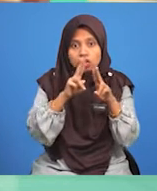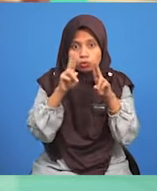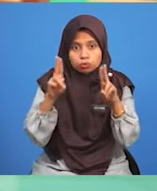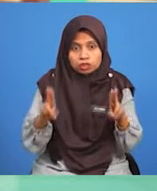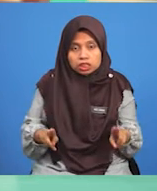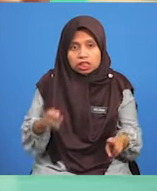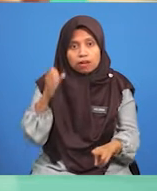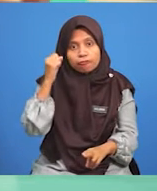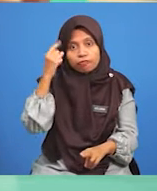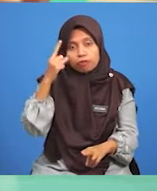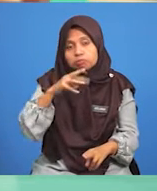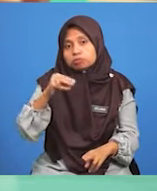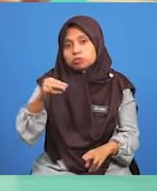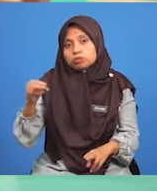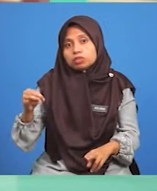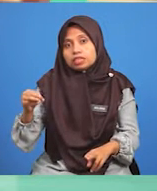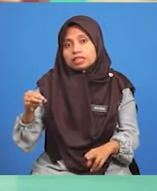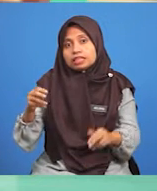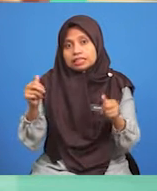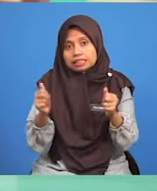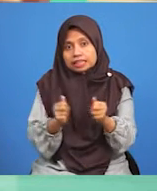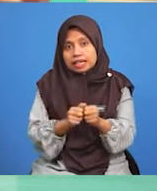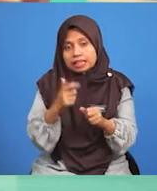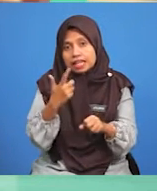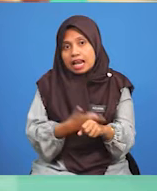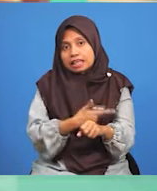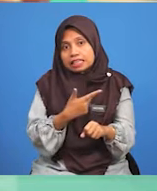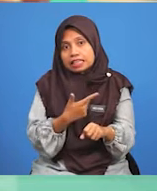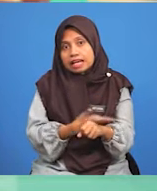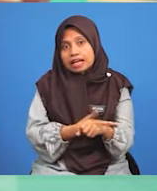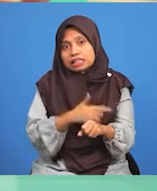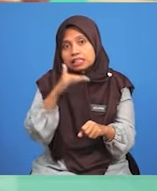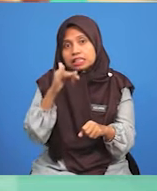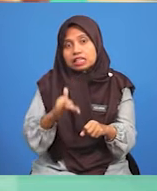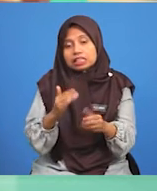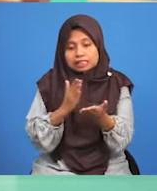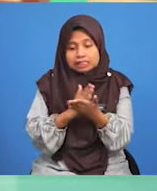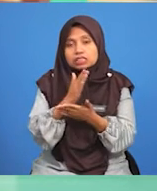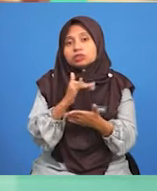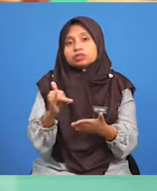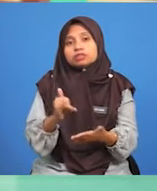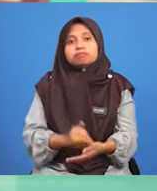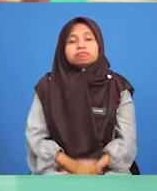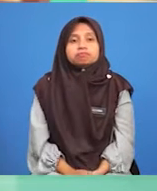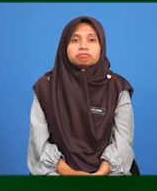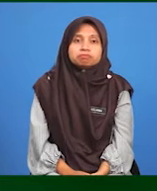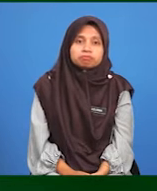uji kefahaman murid-murid dengan latihan yang seterusnya